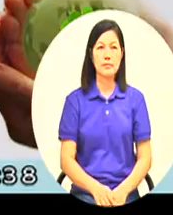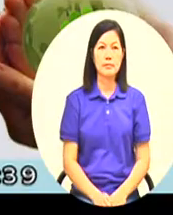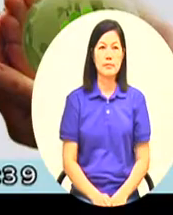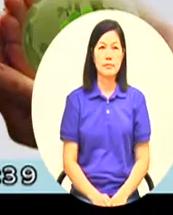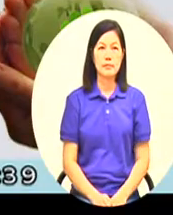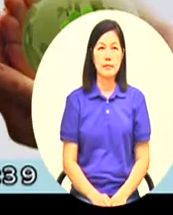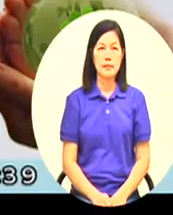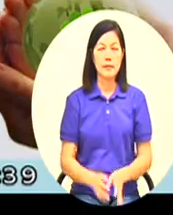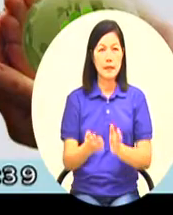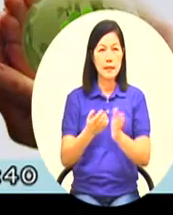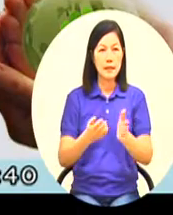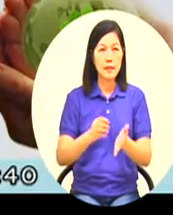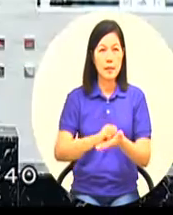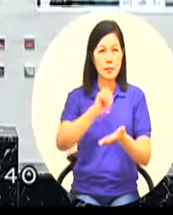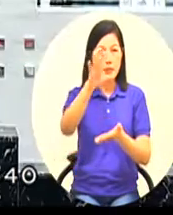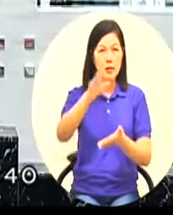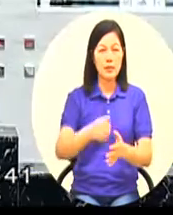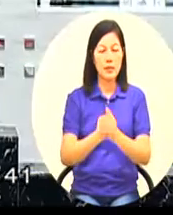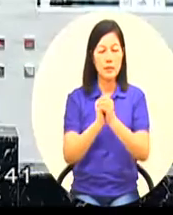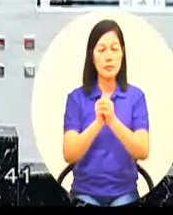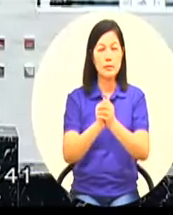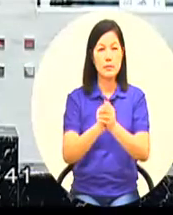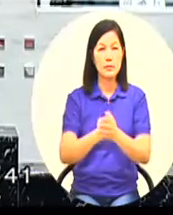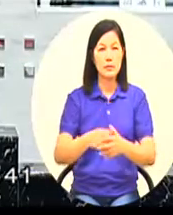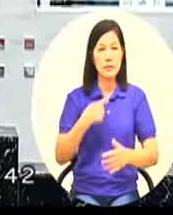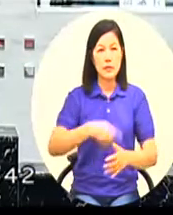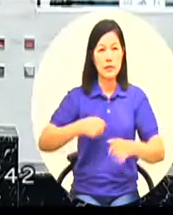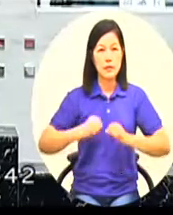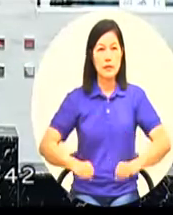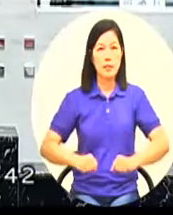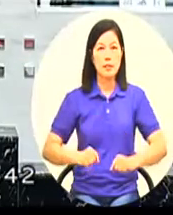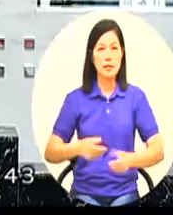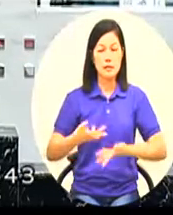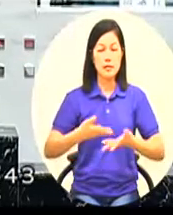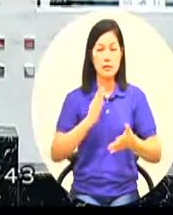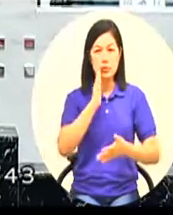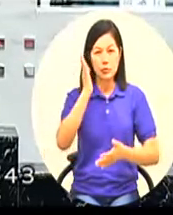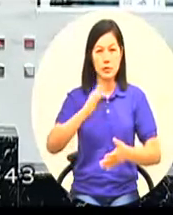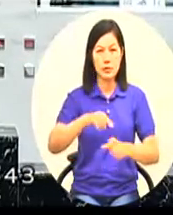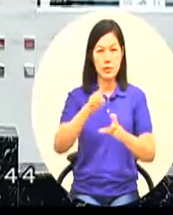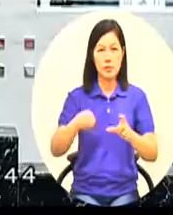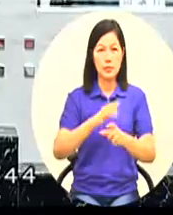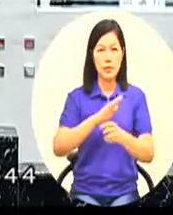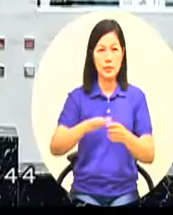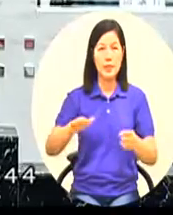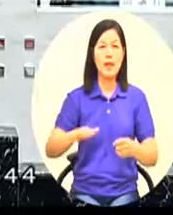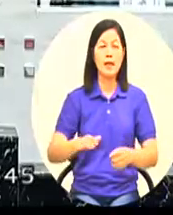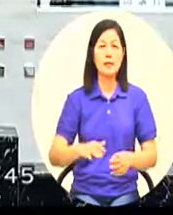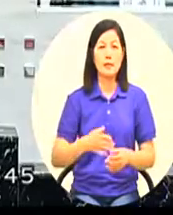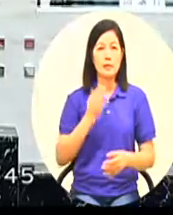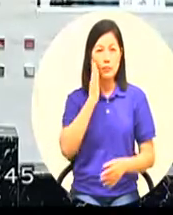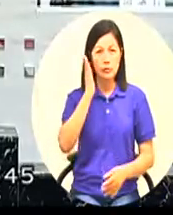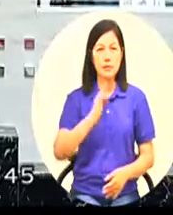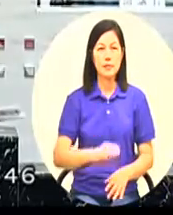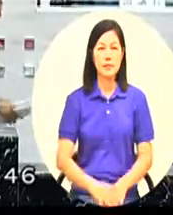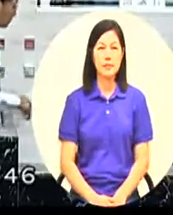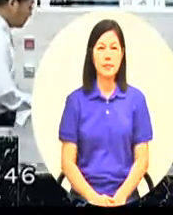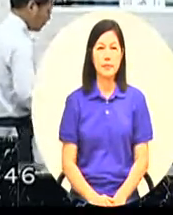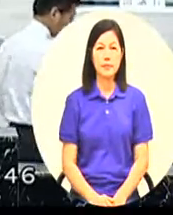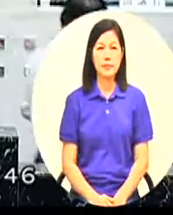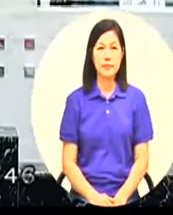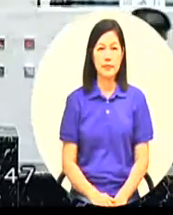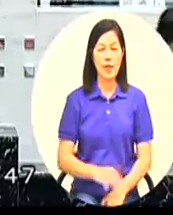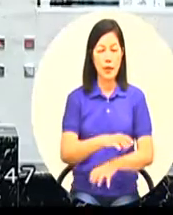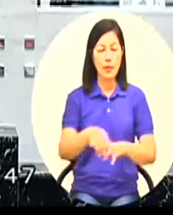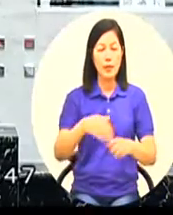以上报告，敬祝各位身体健康，万事如意，大会圆满顺利，谢谢。 好，谢谢环保局